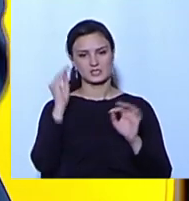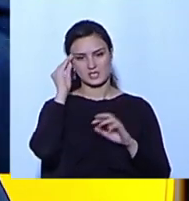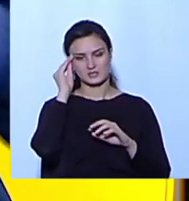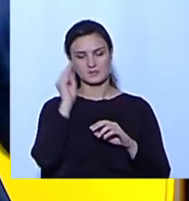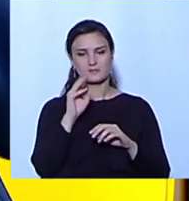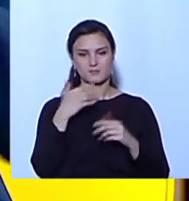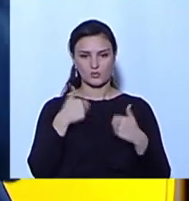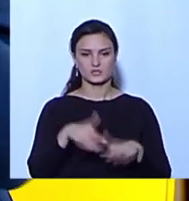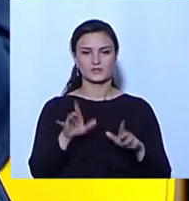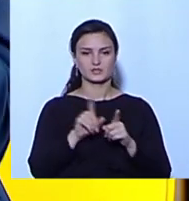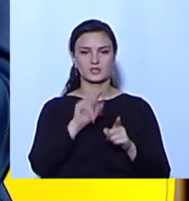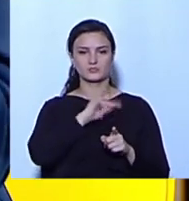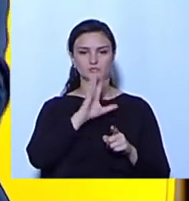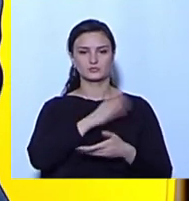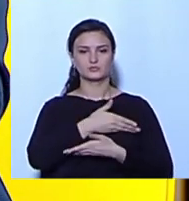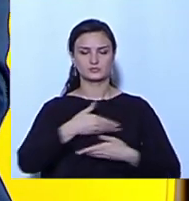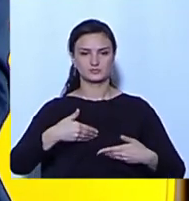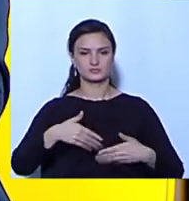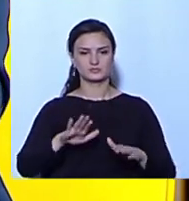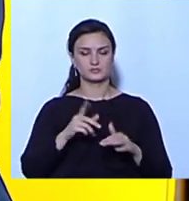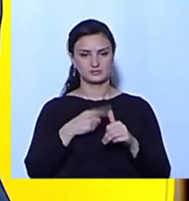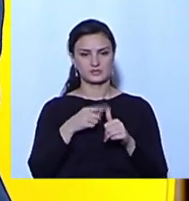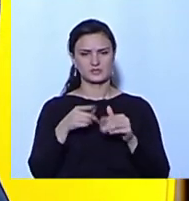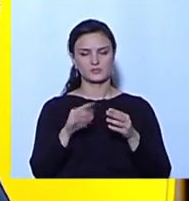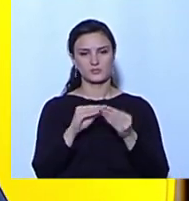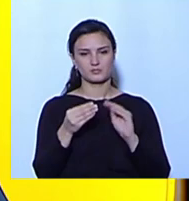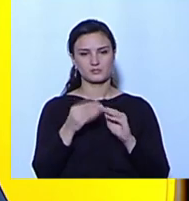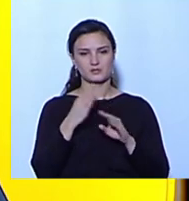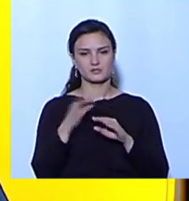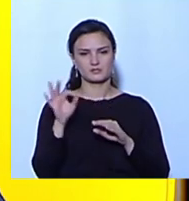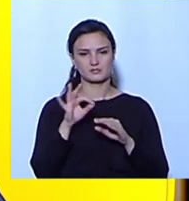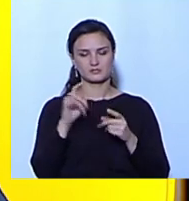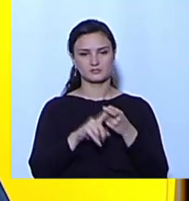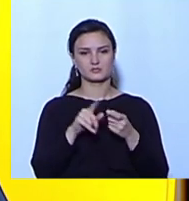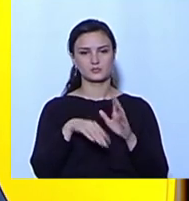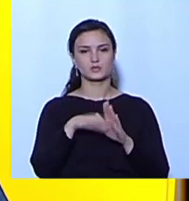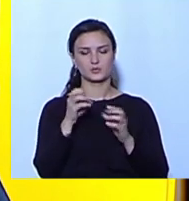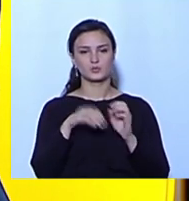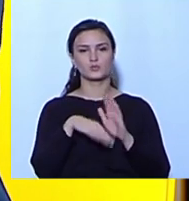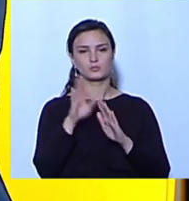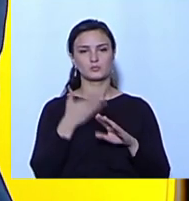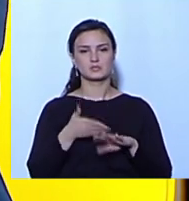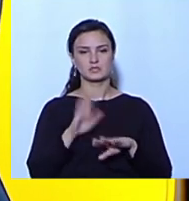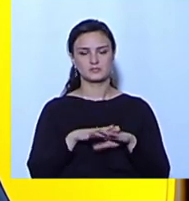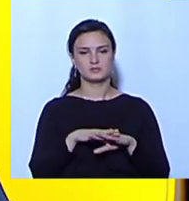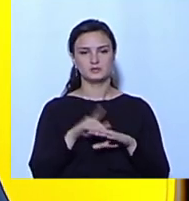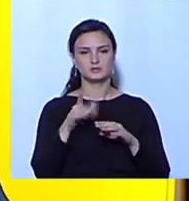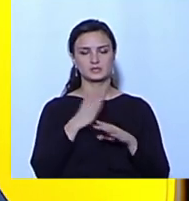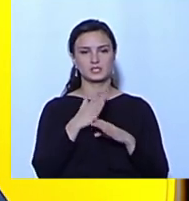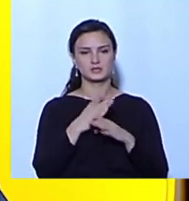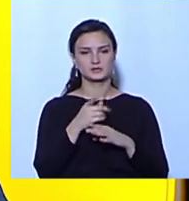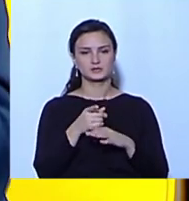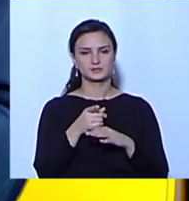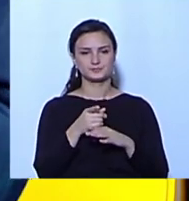ესე ადამიანი იმის ქვევით ვერაფერს ვერ გზნობს და აქ პრობლემა ამას თანახლავს კიდე უფრო ძიმე, მოდით ესე ვთქვათ, ეს არის